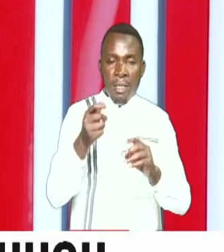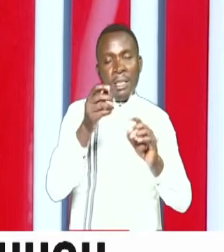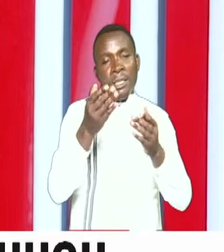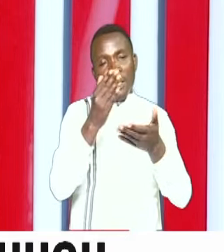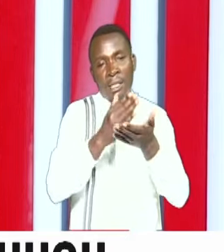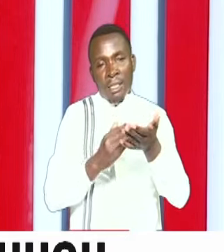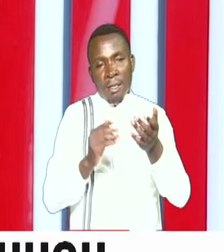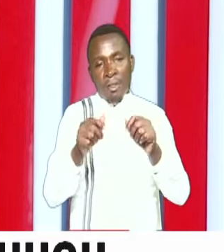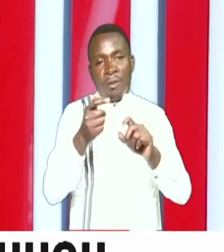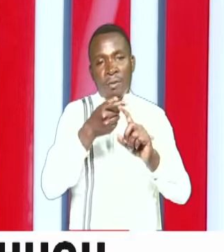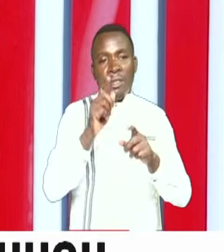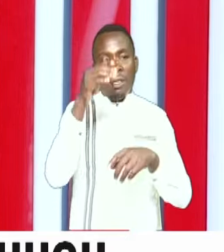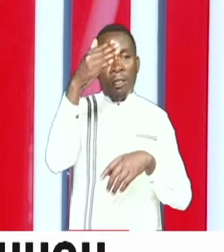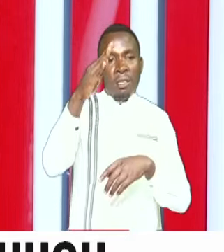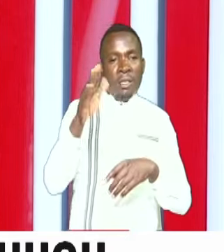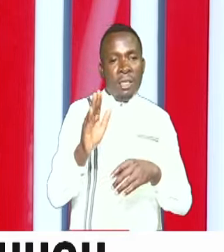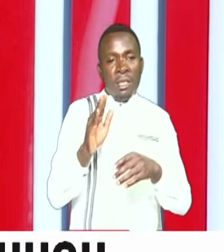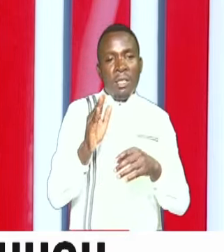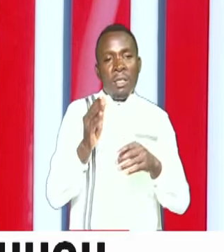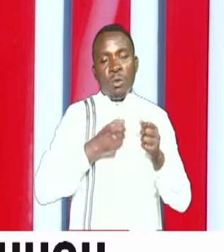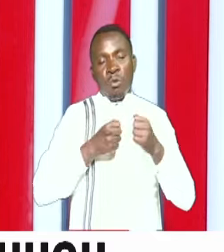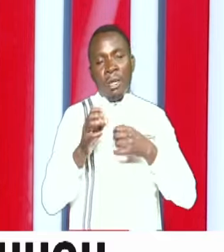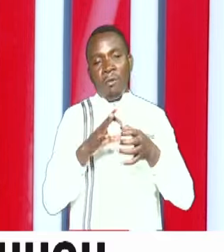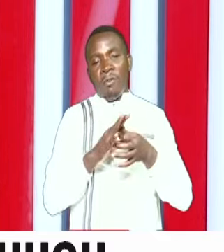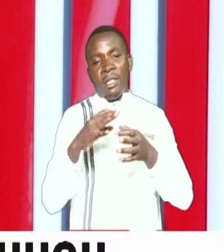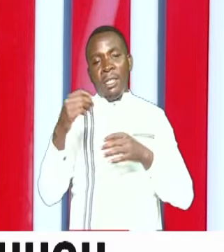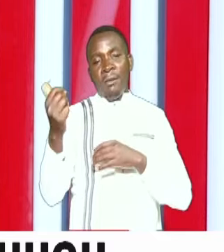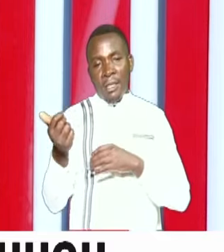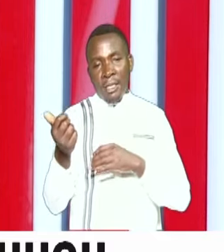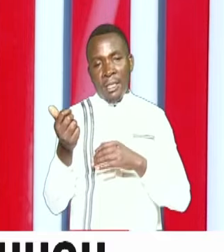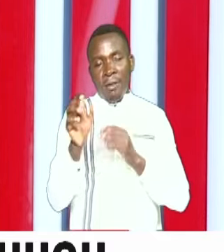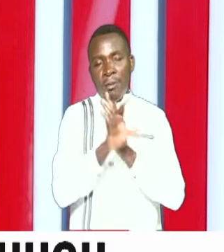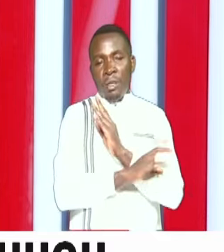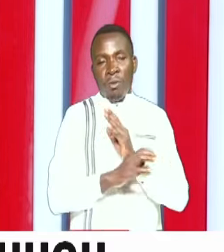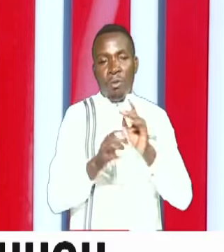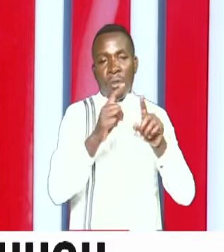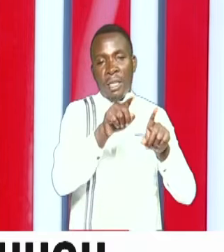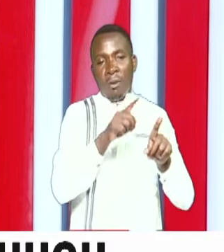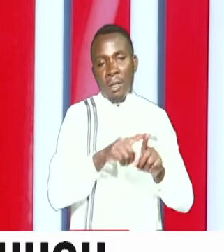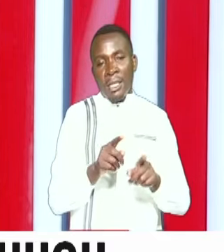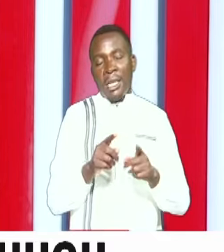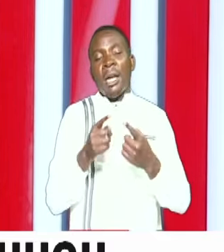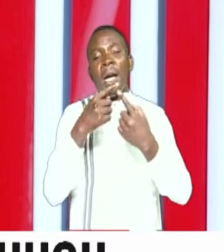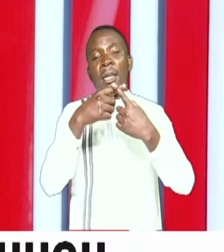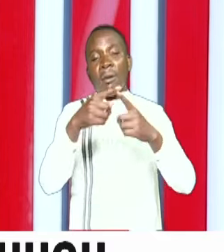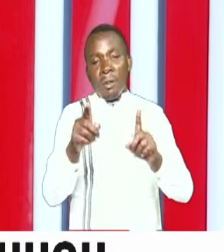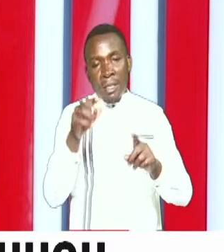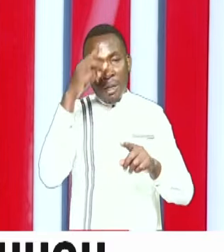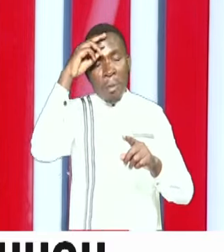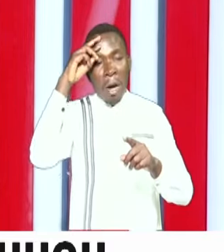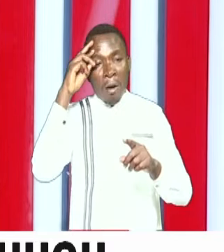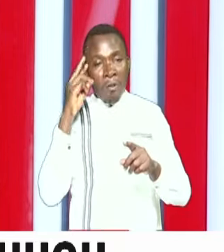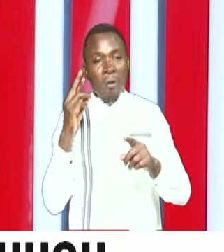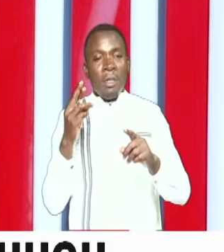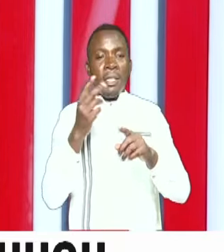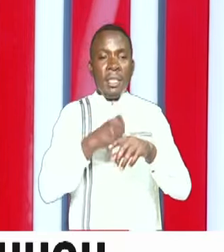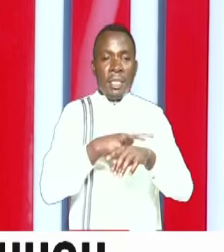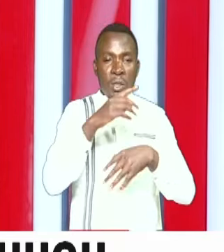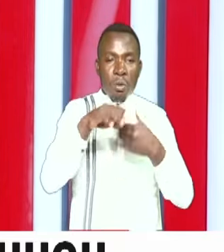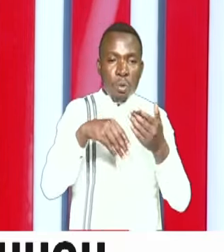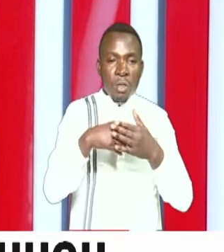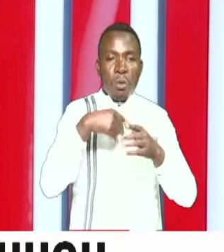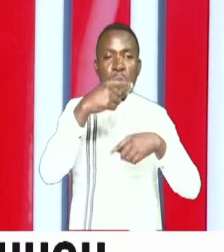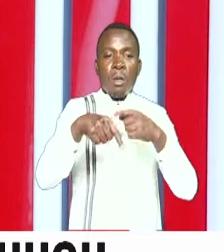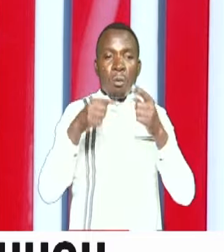cyane cyane East African Community, COMESA ndetse n'amahanga muri rusange. Icyo niyo mpamvu igihe cyose uzakomeza